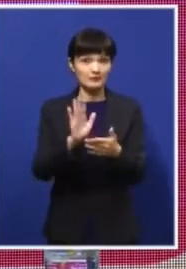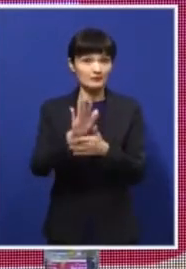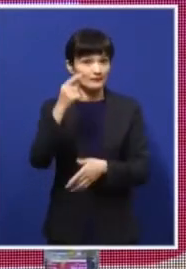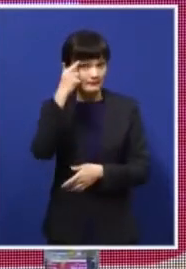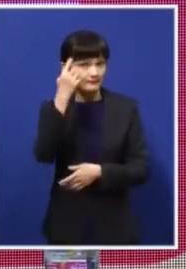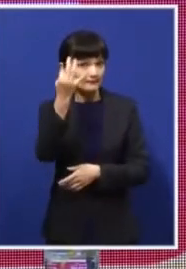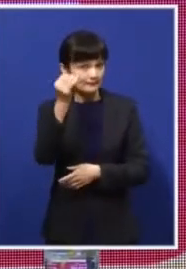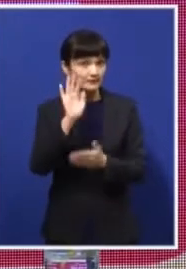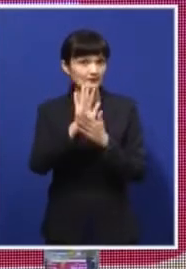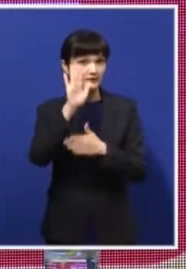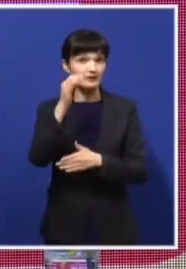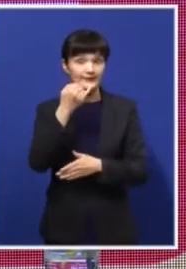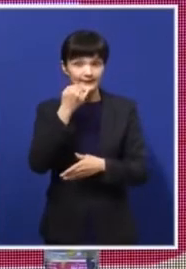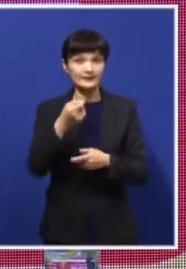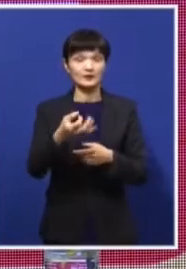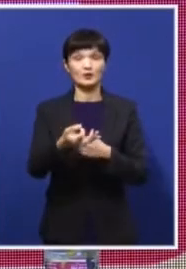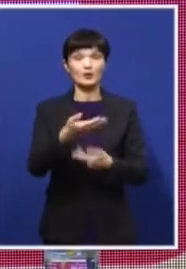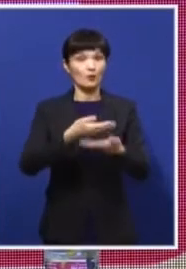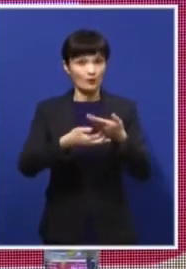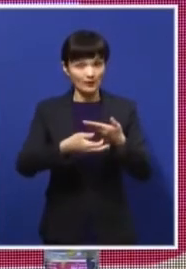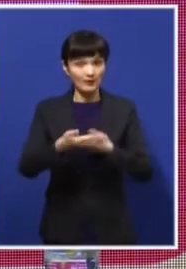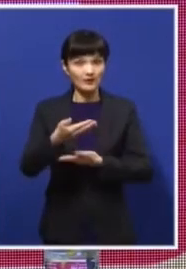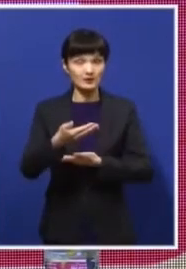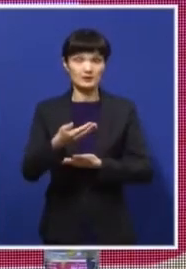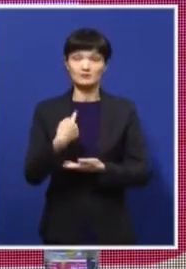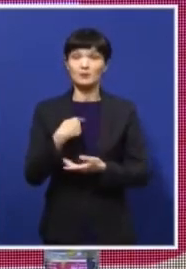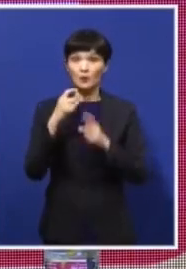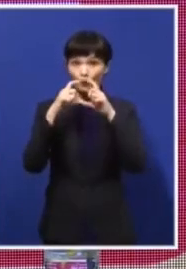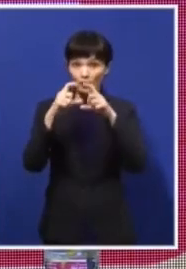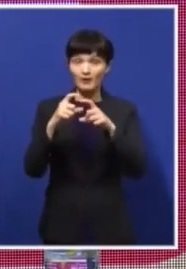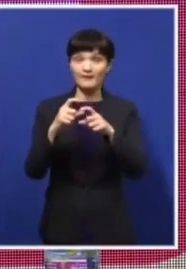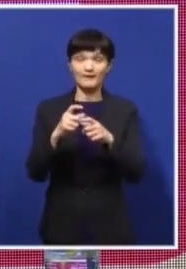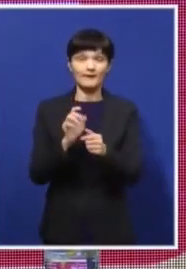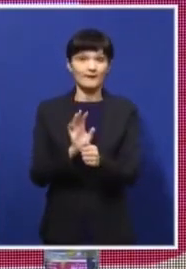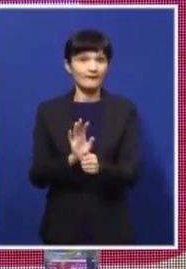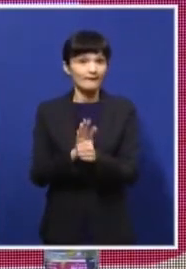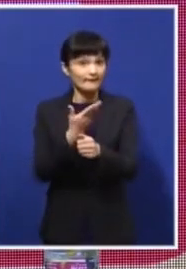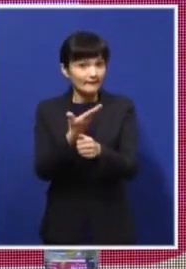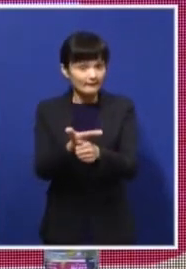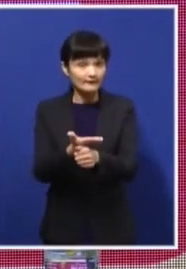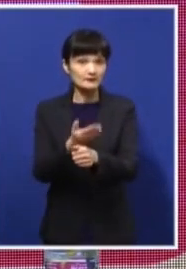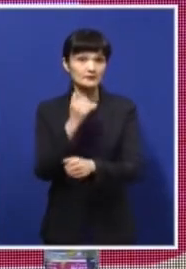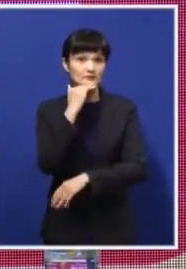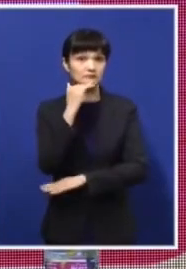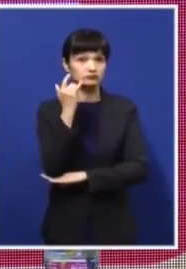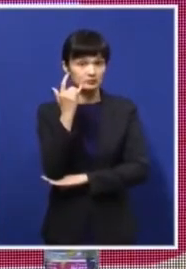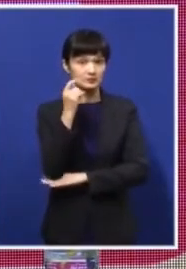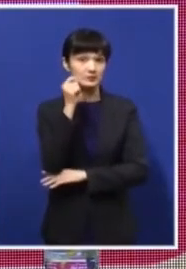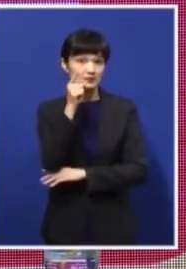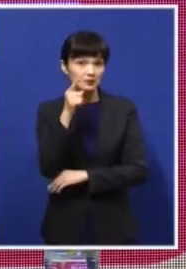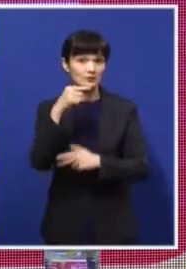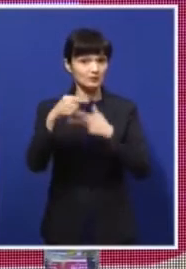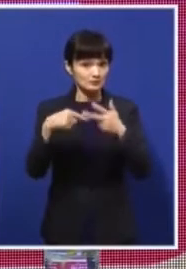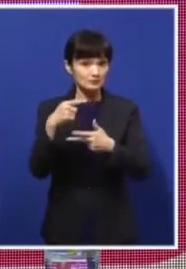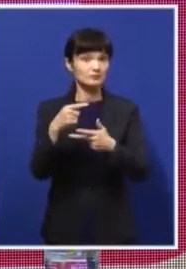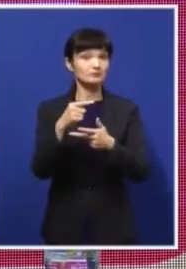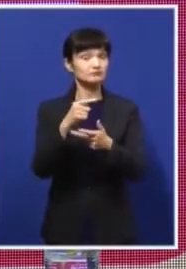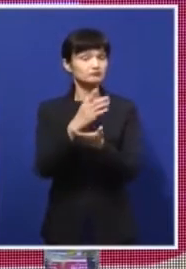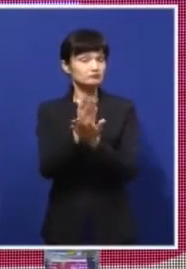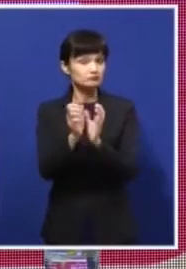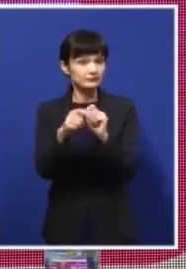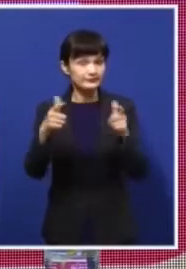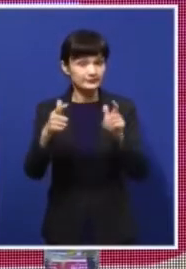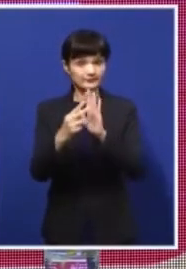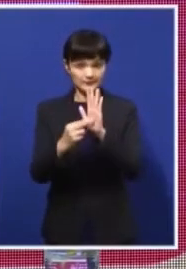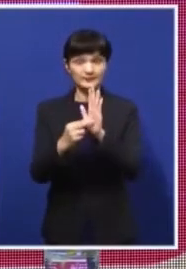他回馈要等一个星期还是等一个月呢等等，某一种支付工具他在一开始绑定的时候应该就会提示给你知